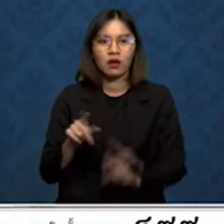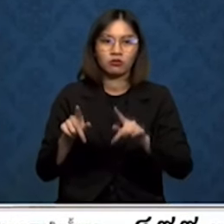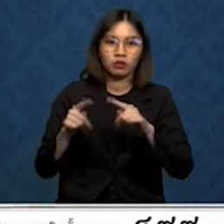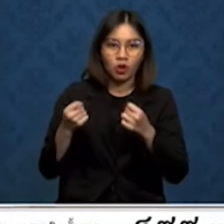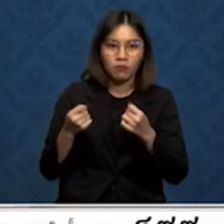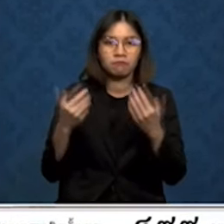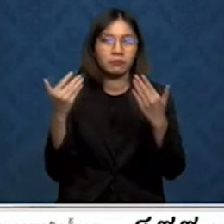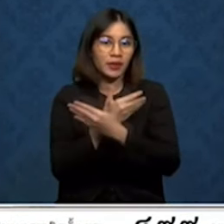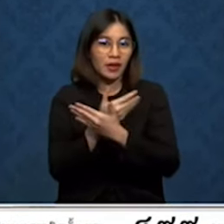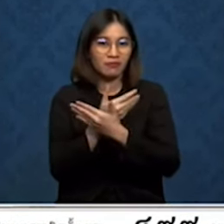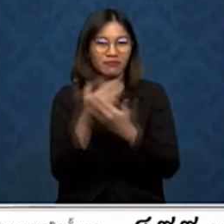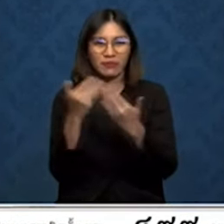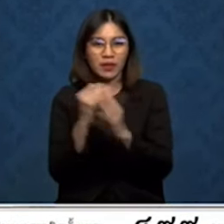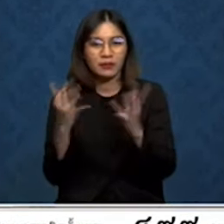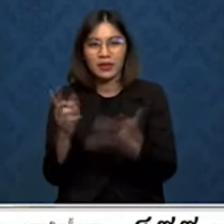มัอาจจะเปลี่ยนไปหรอไม่อลนไปอเป